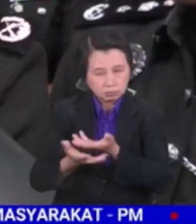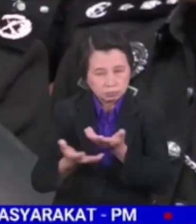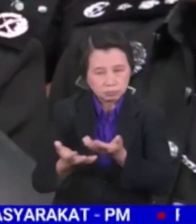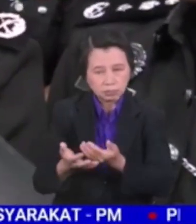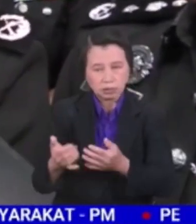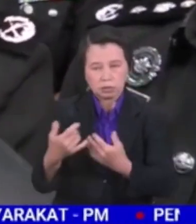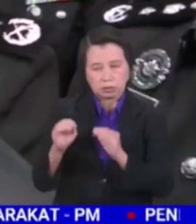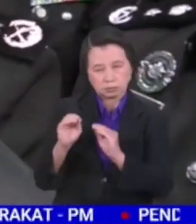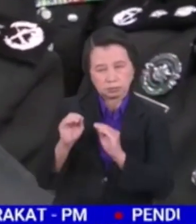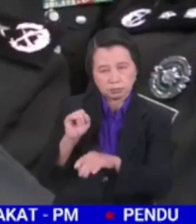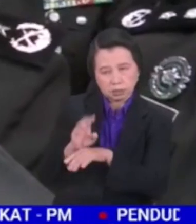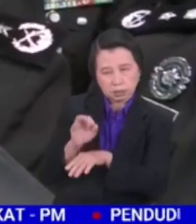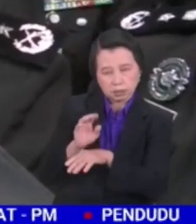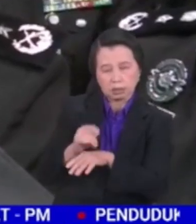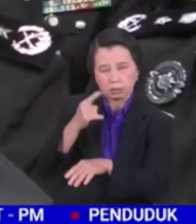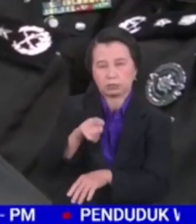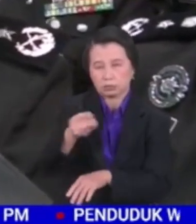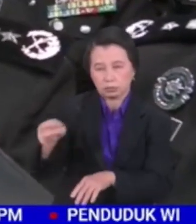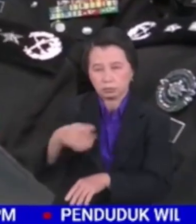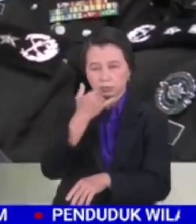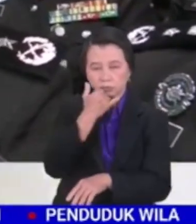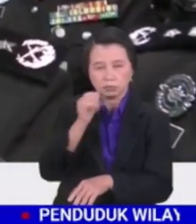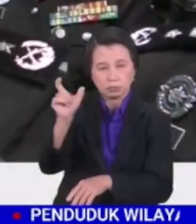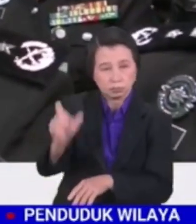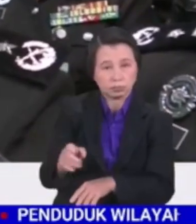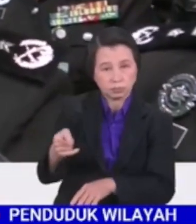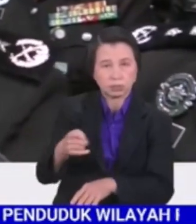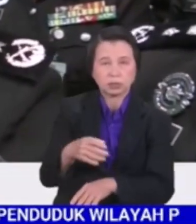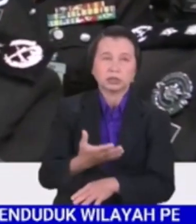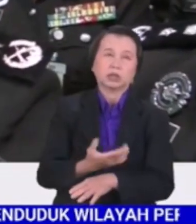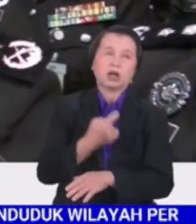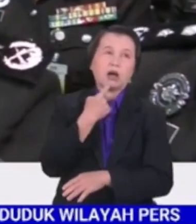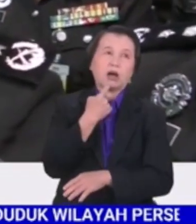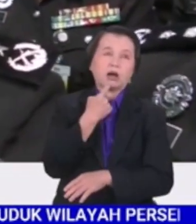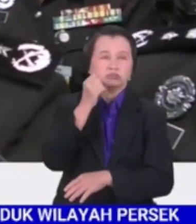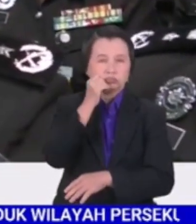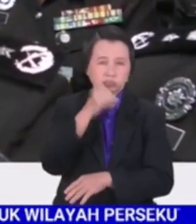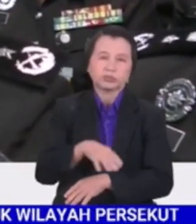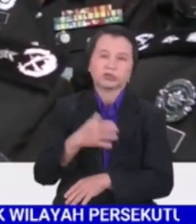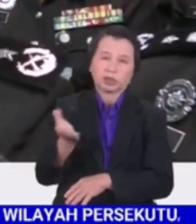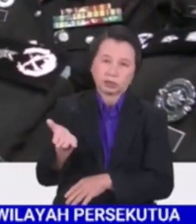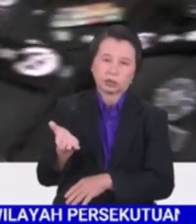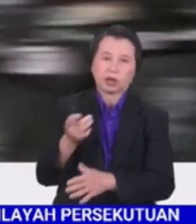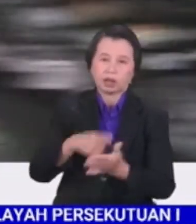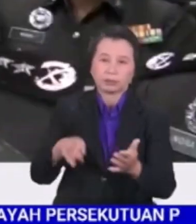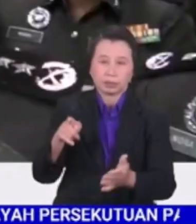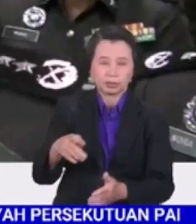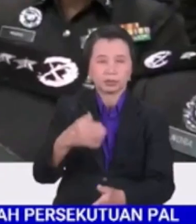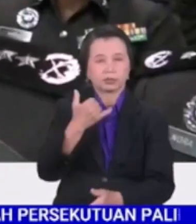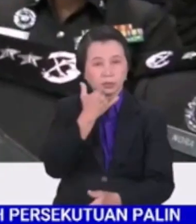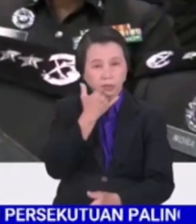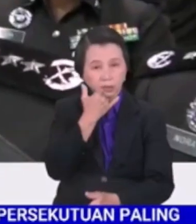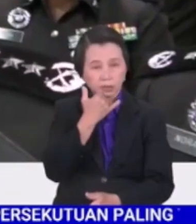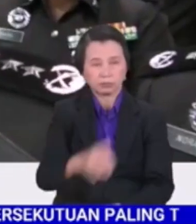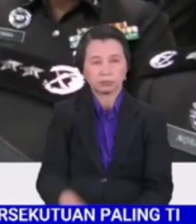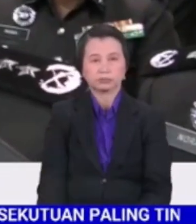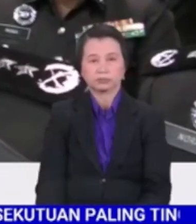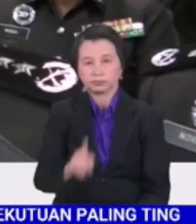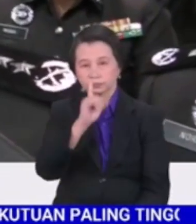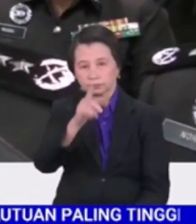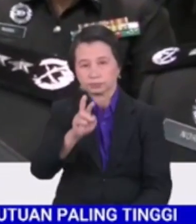mereka untuk memulihkan kesalahan ini kesalahan mereka